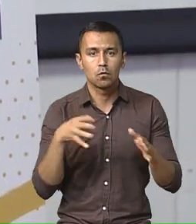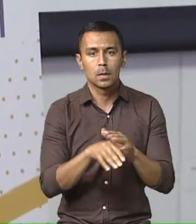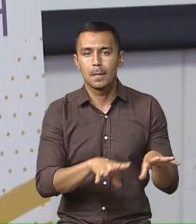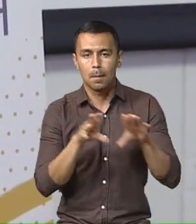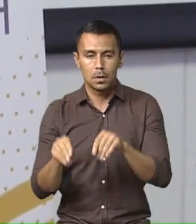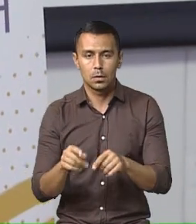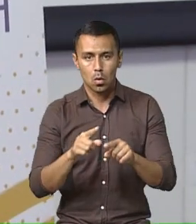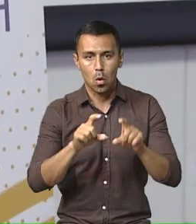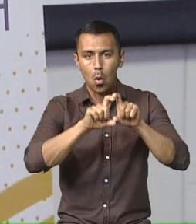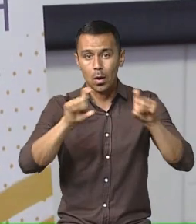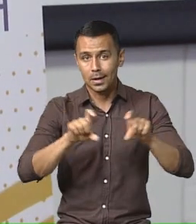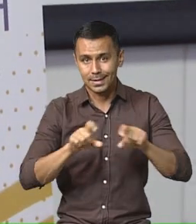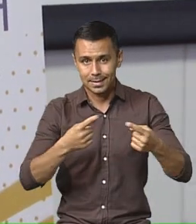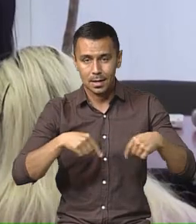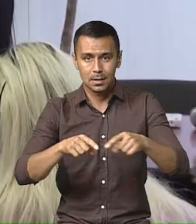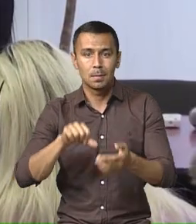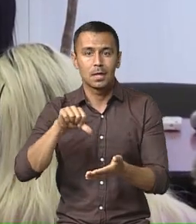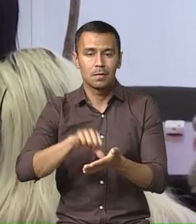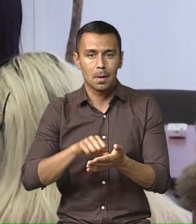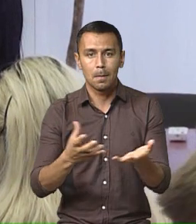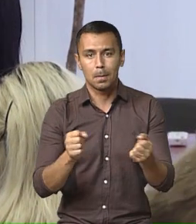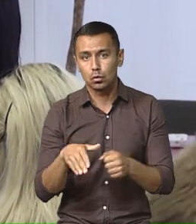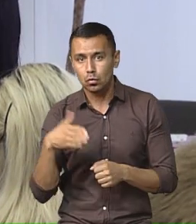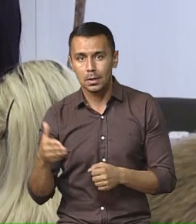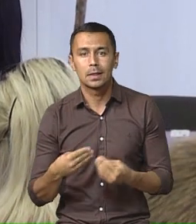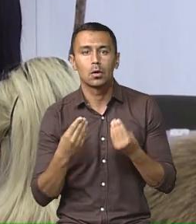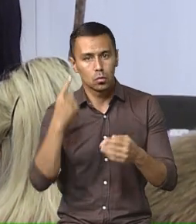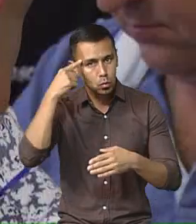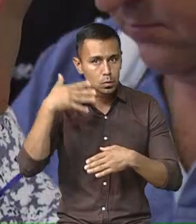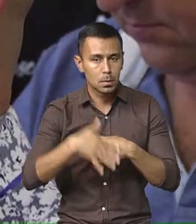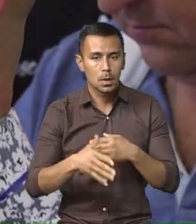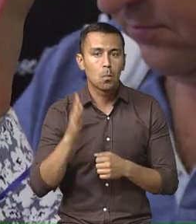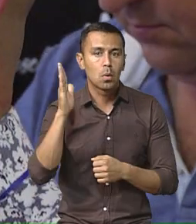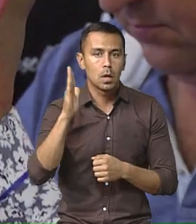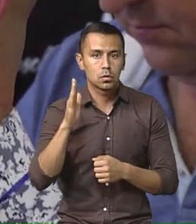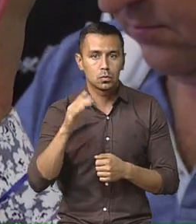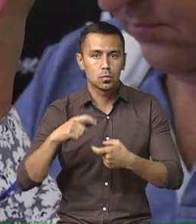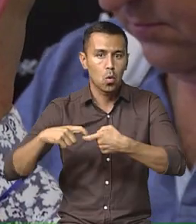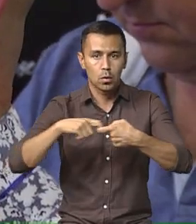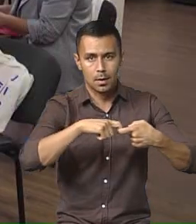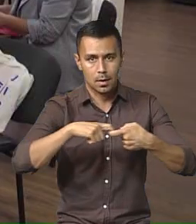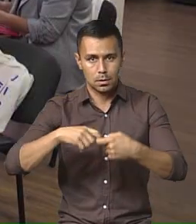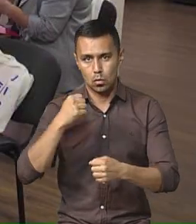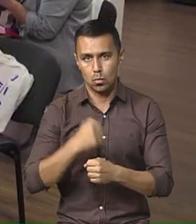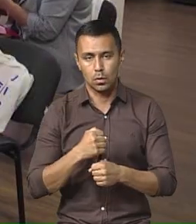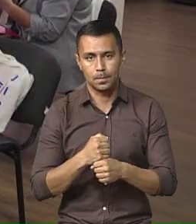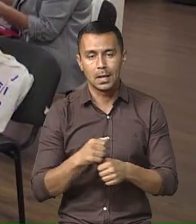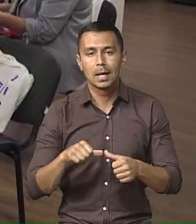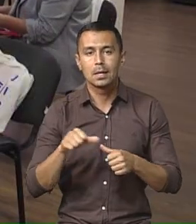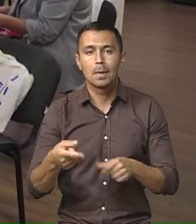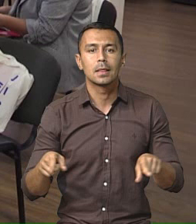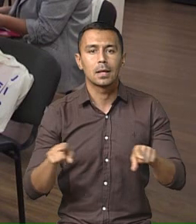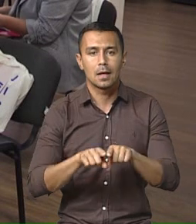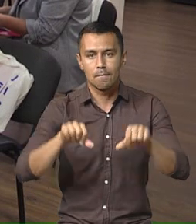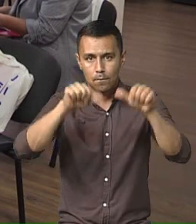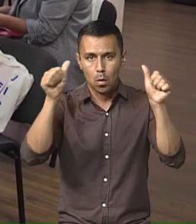внутрішньопереміщених організацій із представниками приймаючої сторони дають розуміння подальшої координації роботи. Саме такі